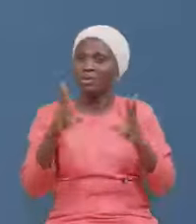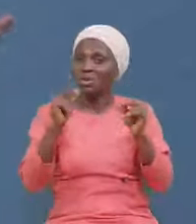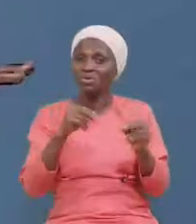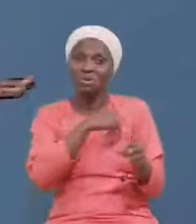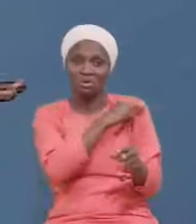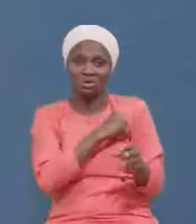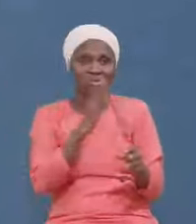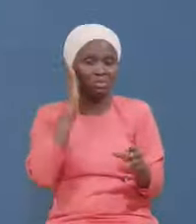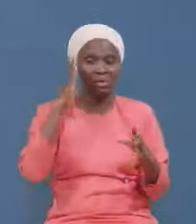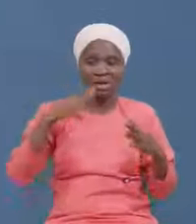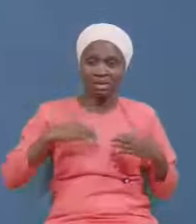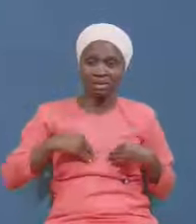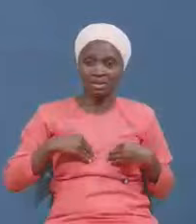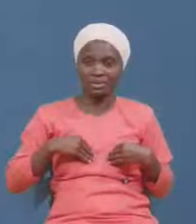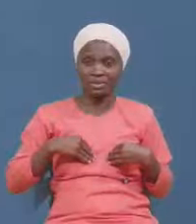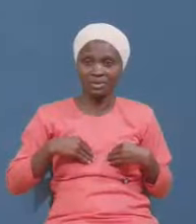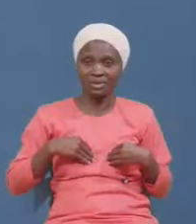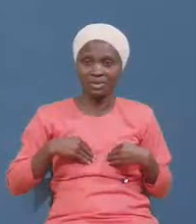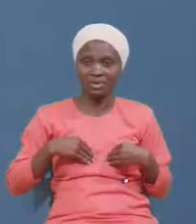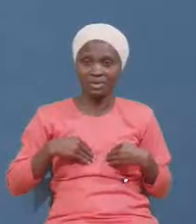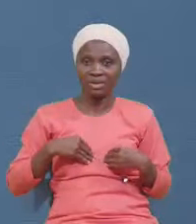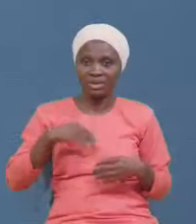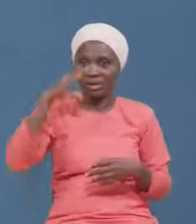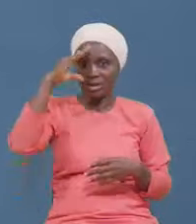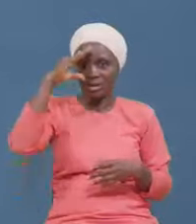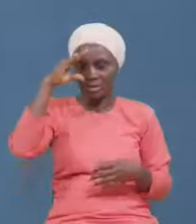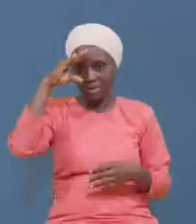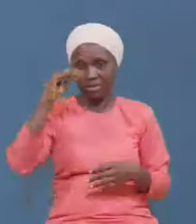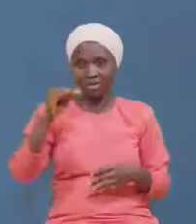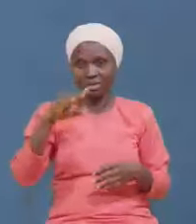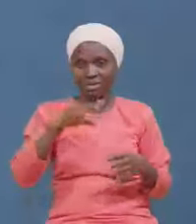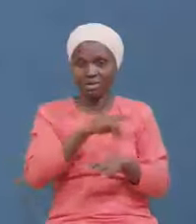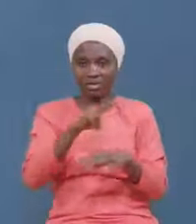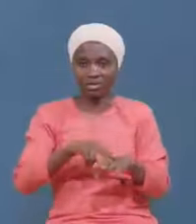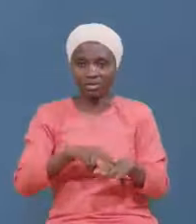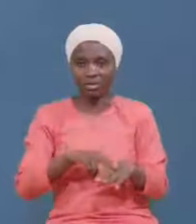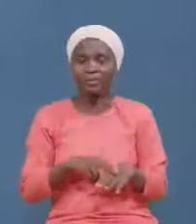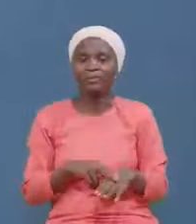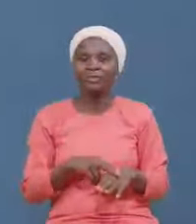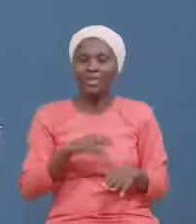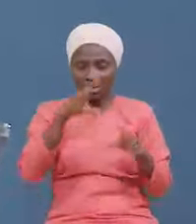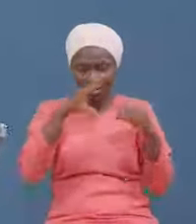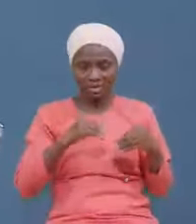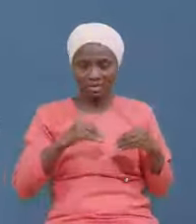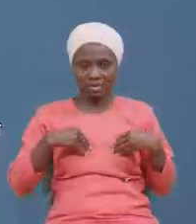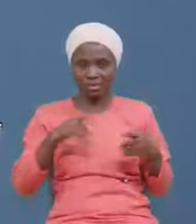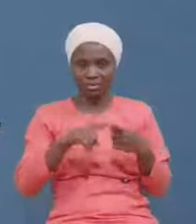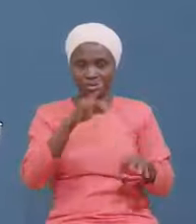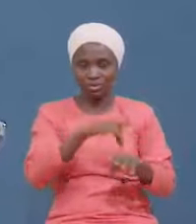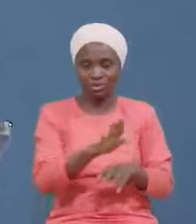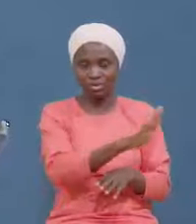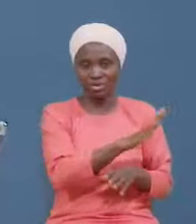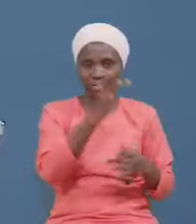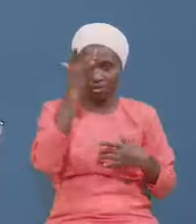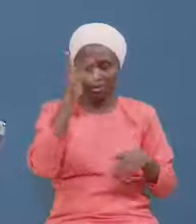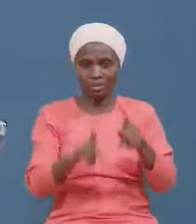will accept him to touch their patients. 100 సంవత్సరాల క్రితం వైద్యుడు ఎవరైనా వచ్చి ఈ కాలపు రోగిని బాగు చేస్తానంటే ఏ హాస్పిటల్